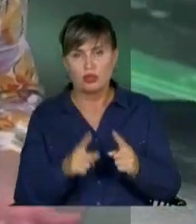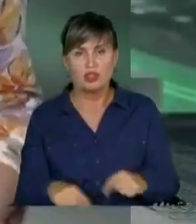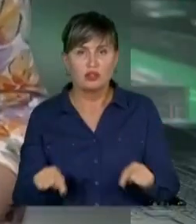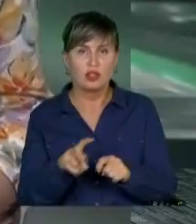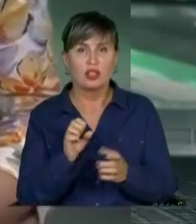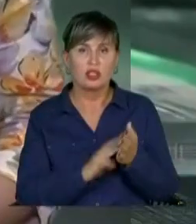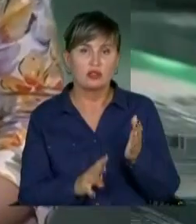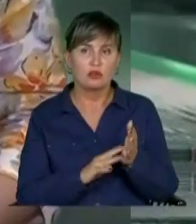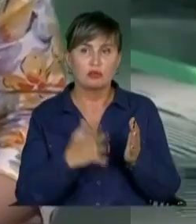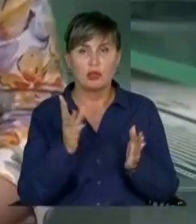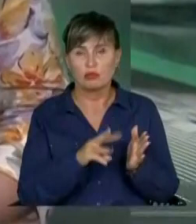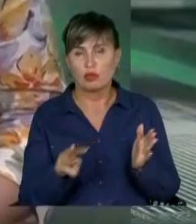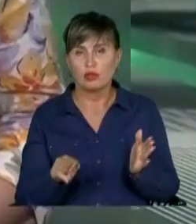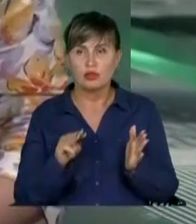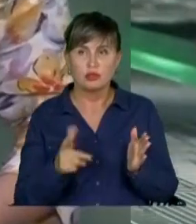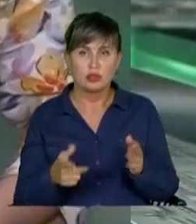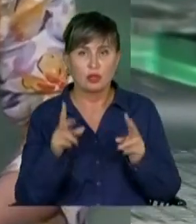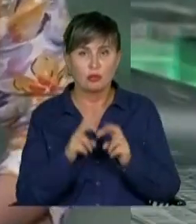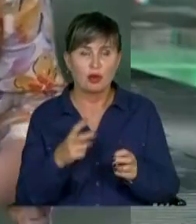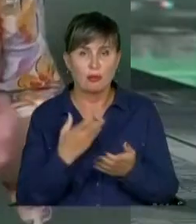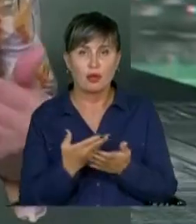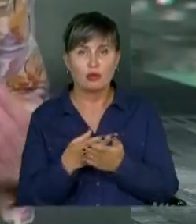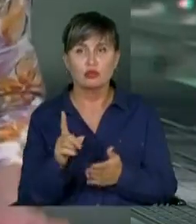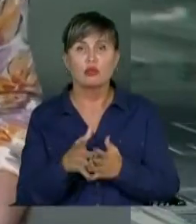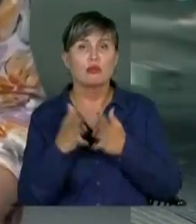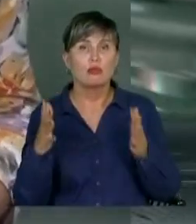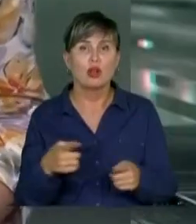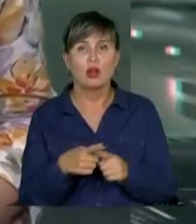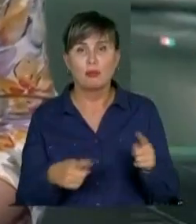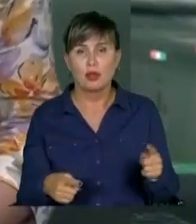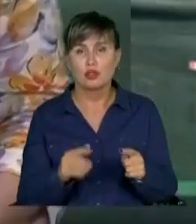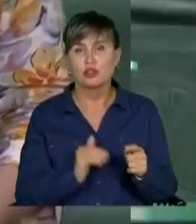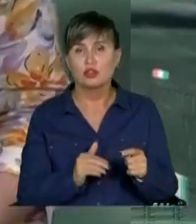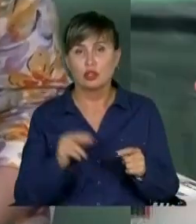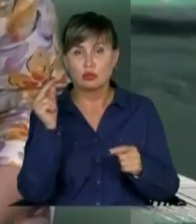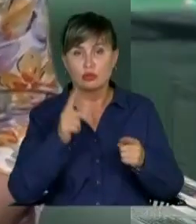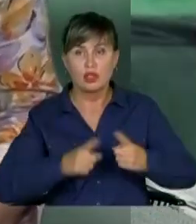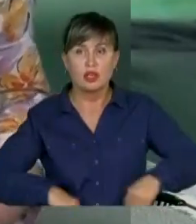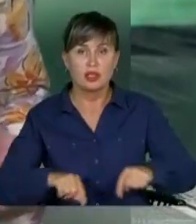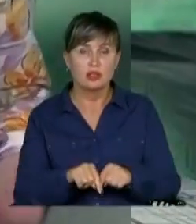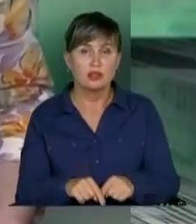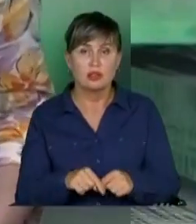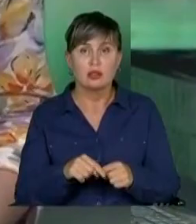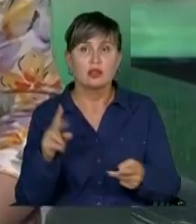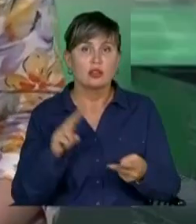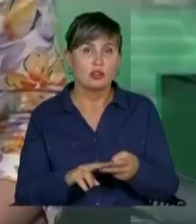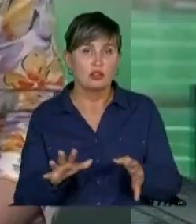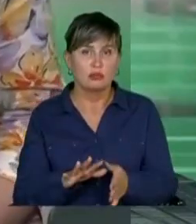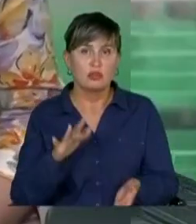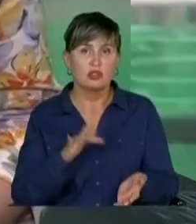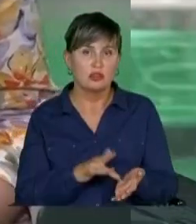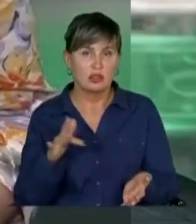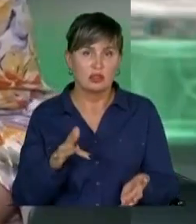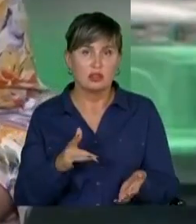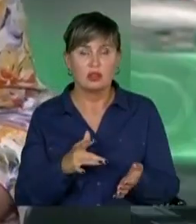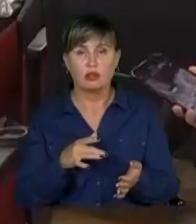на 95 миллионов тенге. Проверка показала, что более половины частных учебных организаций не подключены к центру